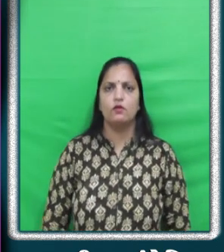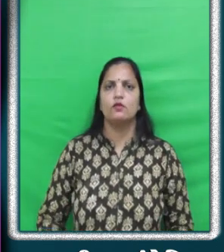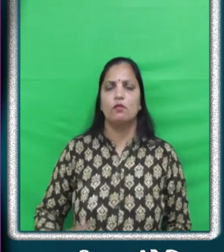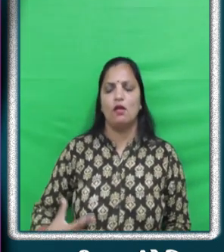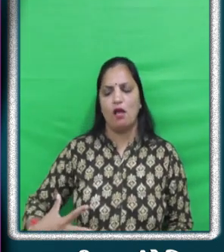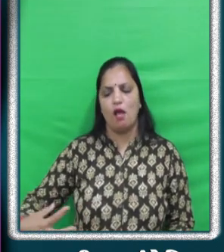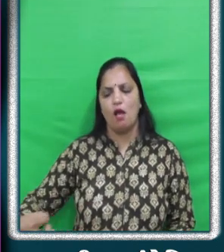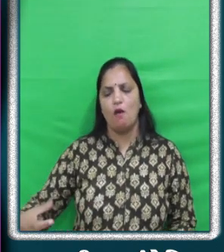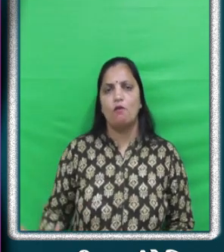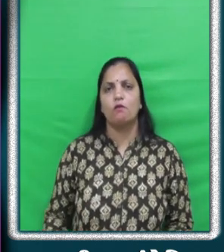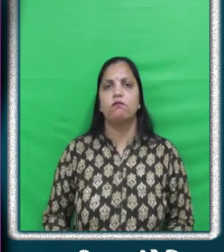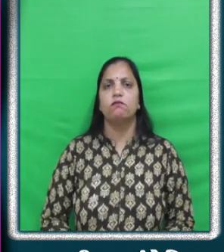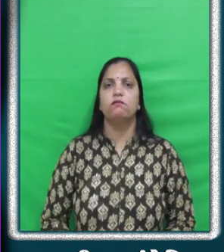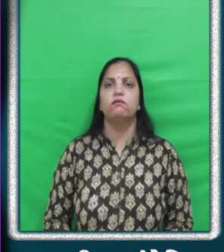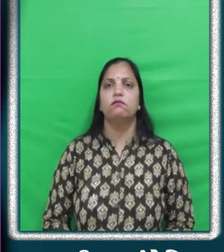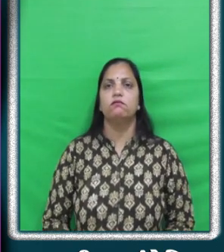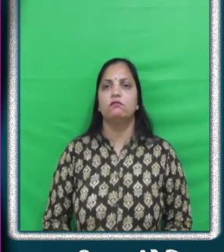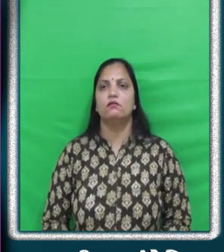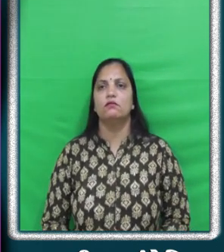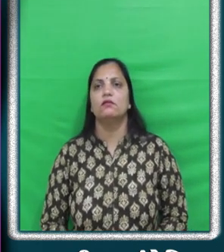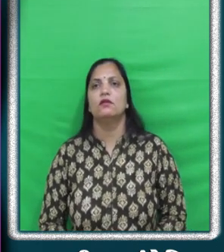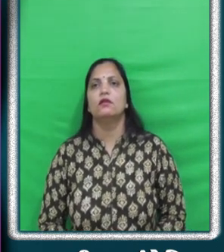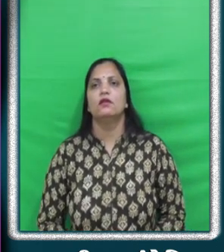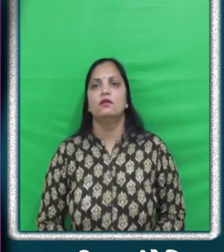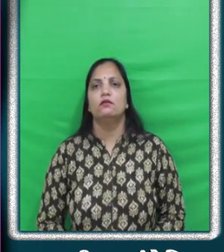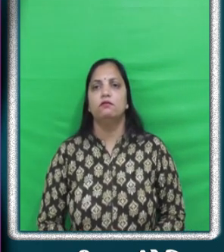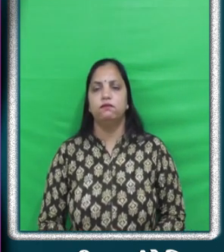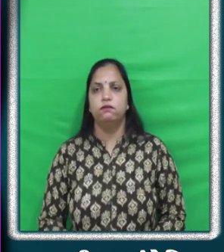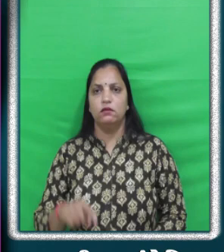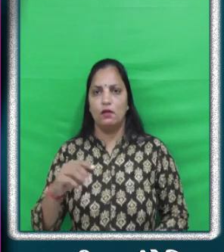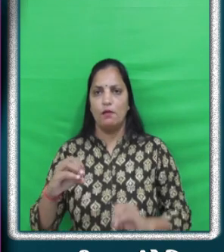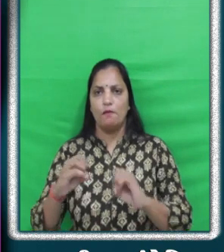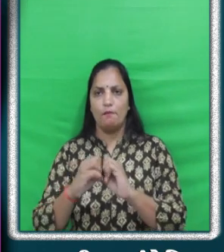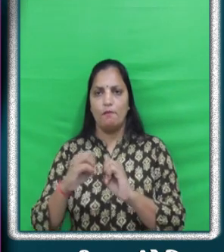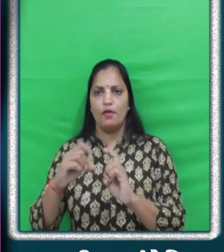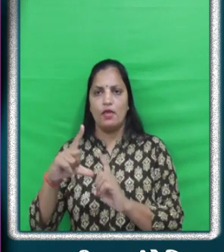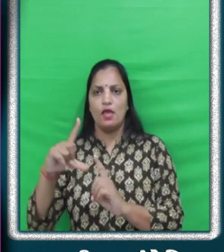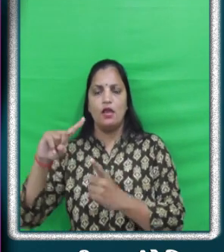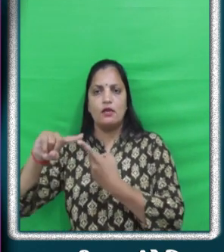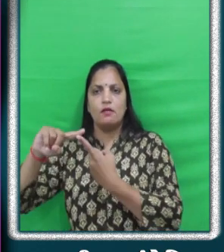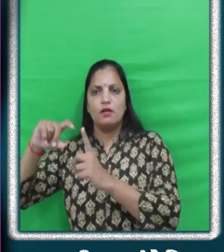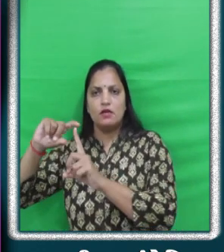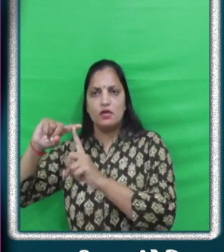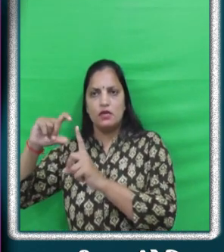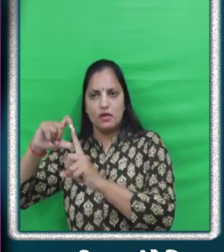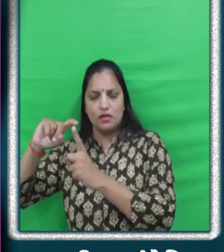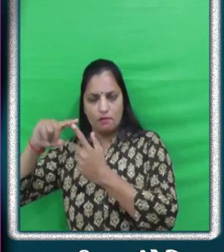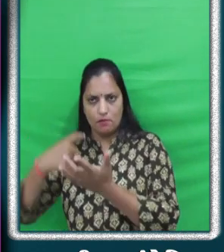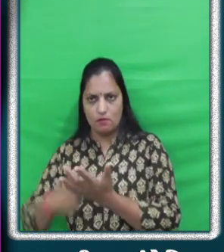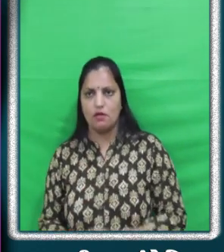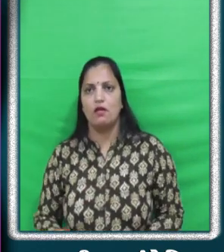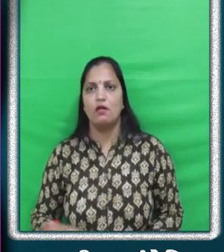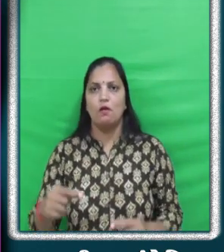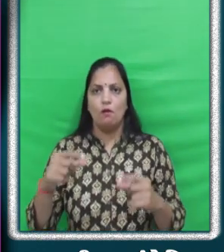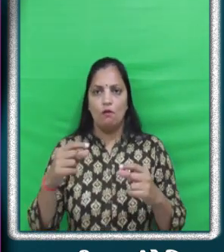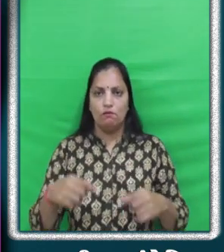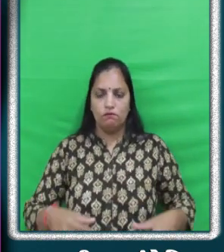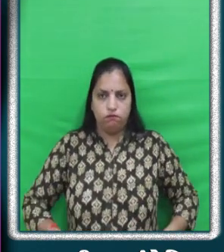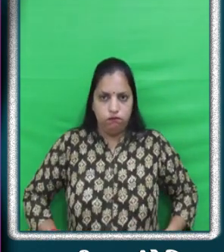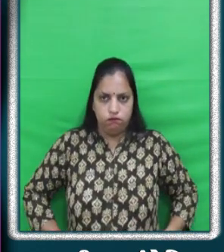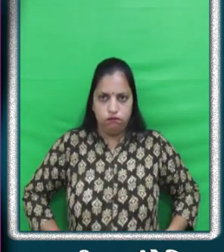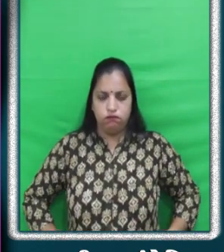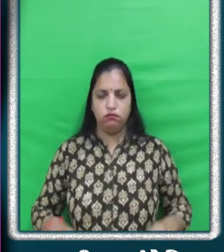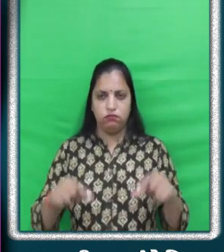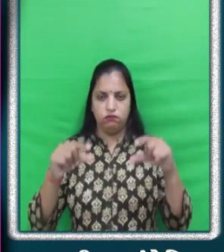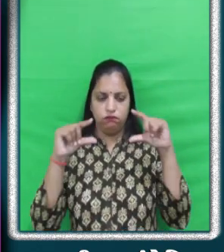ઉત્સર્જન માટે એક જોડ મૂત્રપિંડ આવેલા હોય છે। આકૃતિની અંદર તમે નોટિસ કરી શકો છો, ડાબી અને જમણી બાજુ બંને એક જોડ શું આવેલા